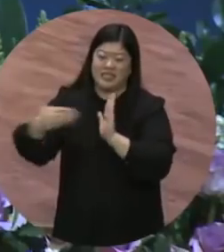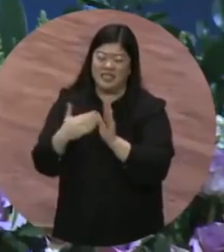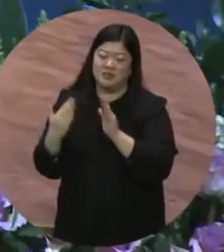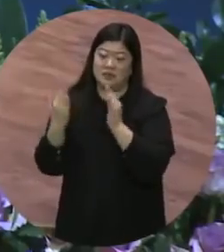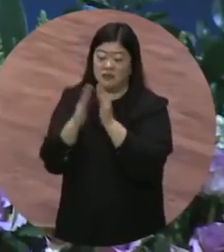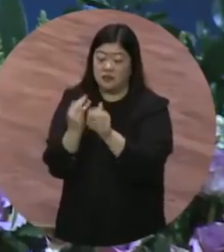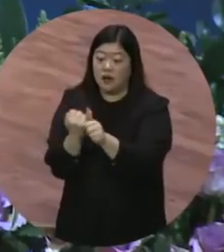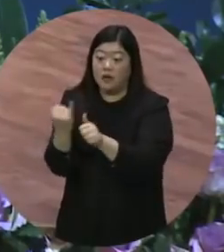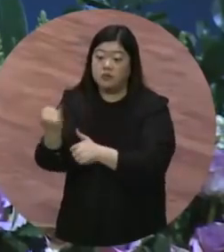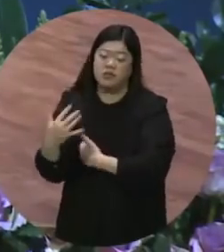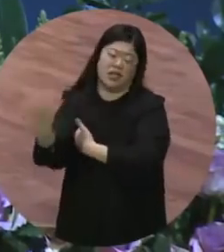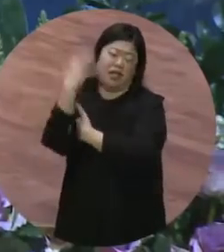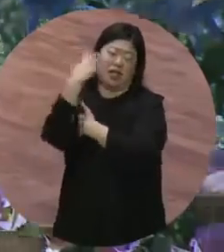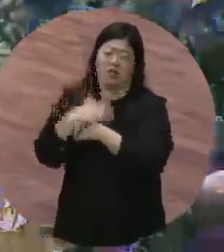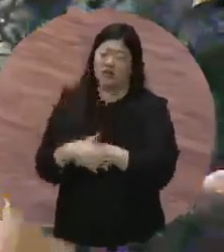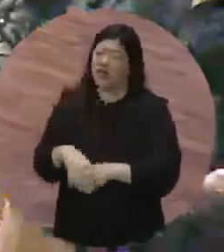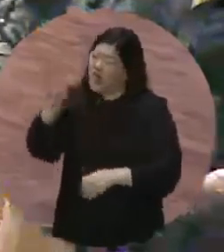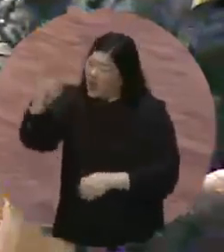내가 네가 해봐라 그랬어.